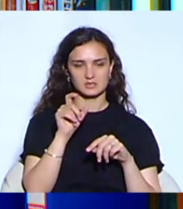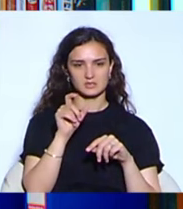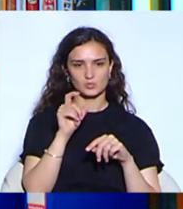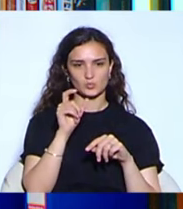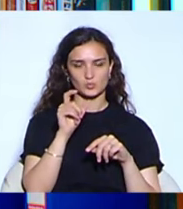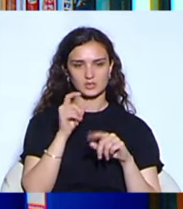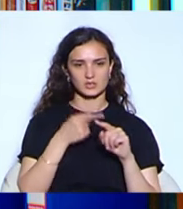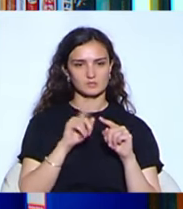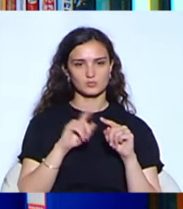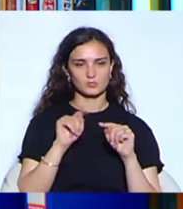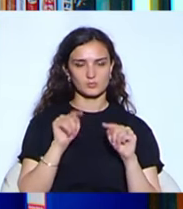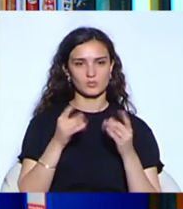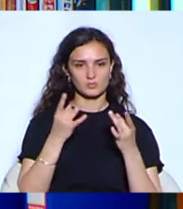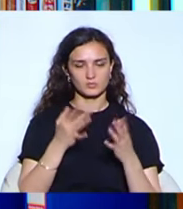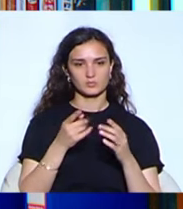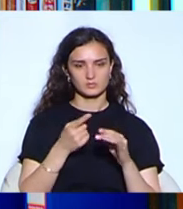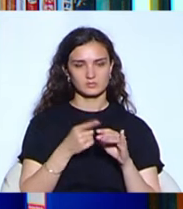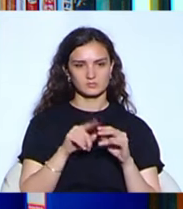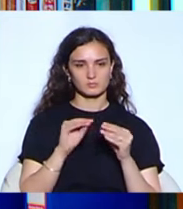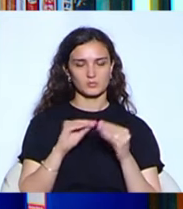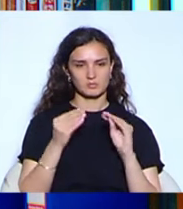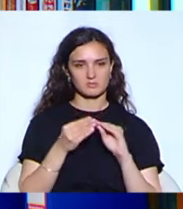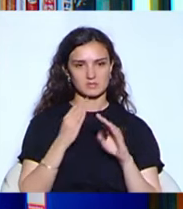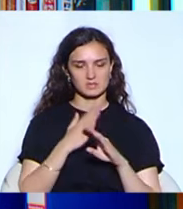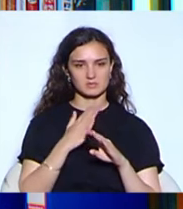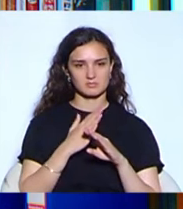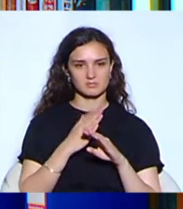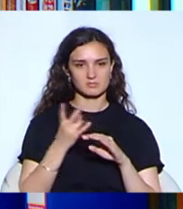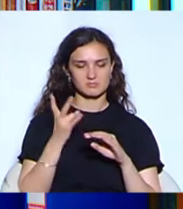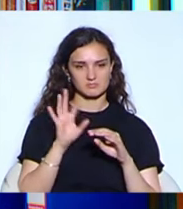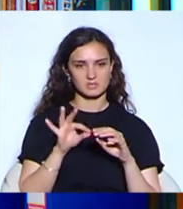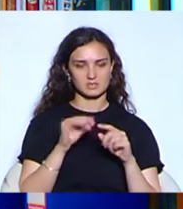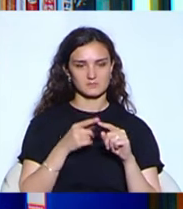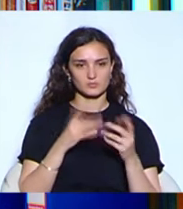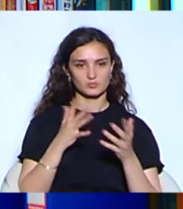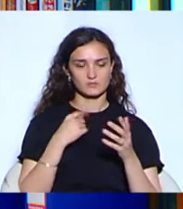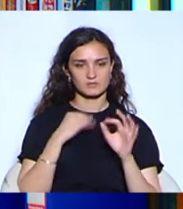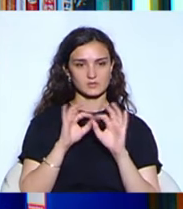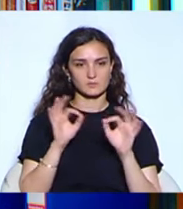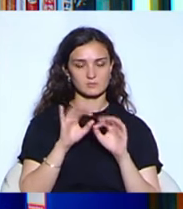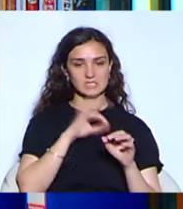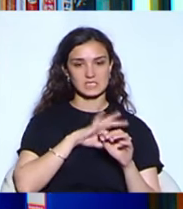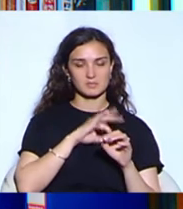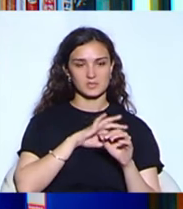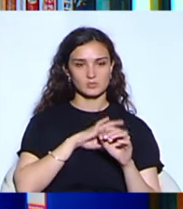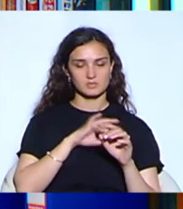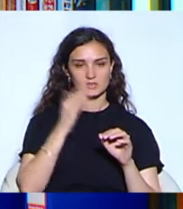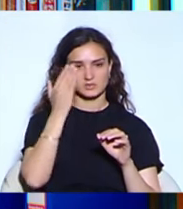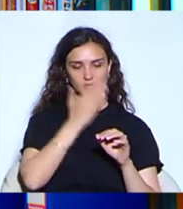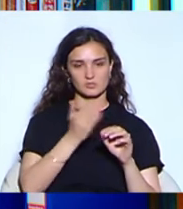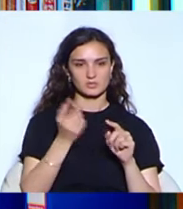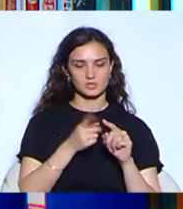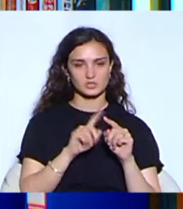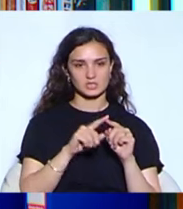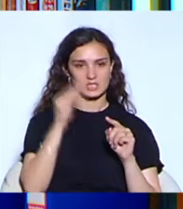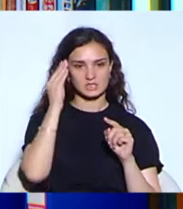შემთხვევაში. იმიტომ რომ აქ უბრალოდ მექანიკური პრობლემა არსებობს. მაგრამ თუ ჩვენ ვლაპარაკობთ სარგებლიანობაზე, საზოგადოებაში